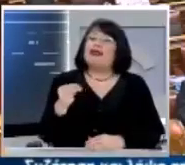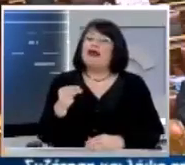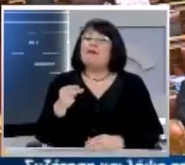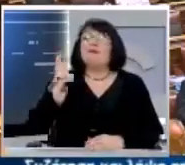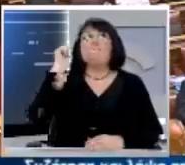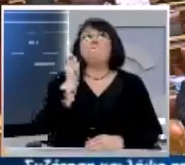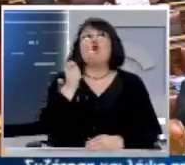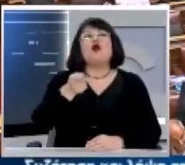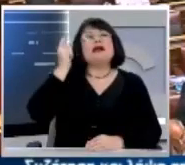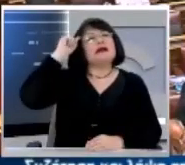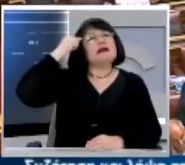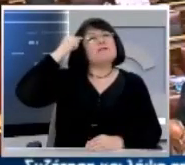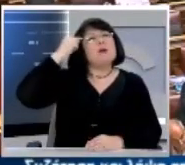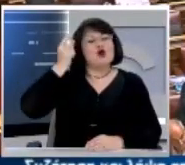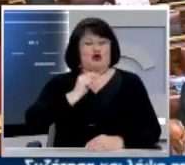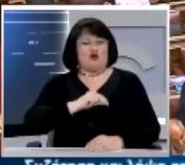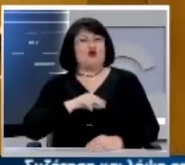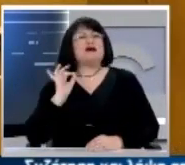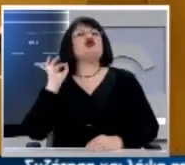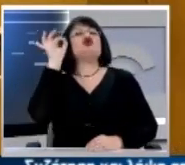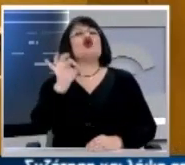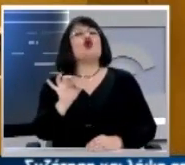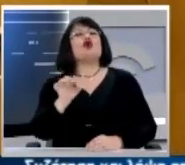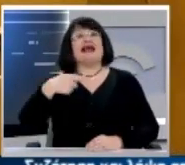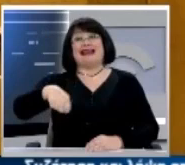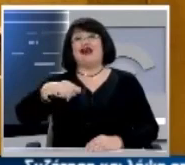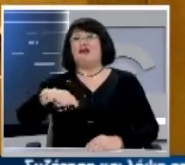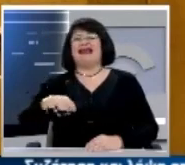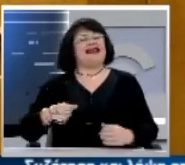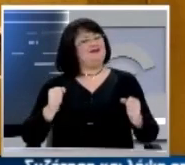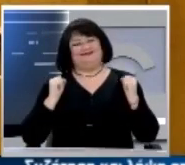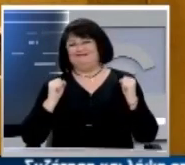πρωτοετούς φοιτήτριας της νομικής σχολής.